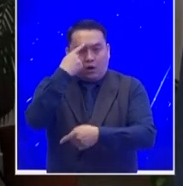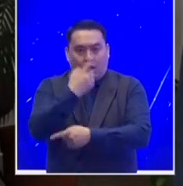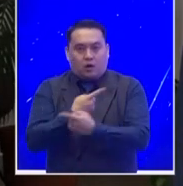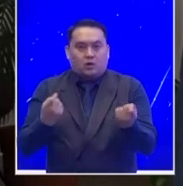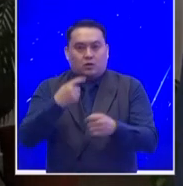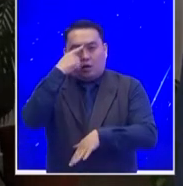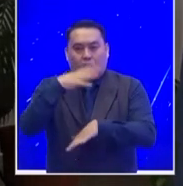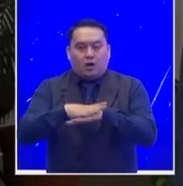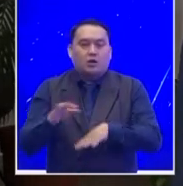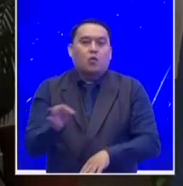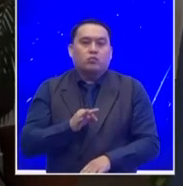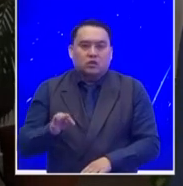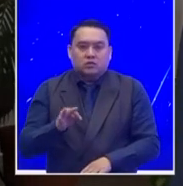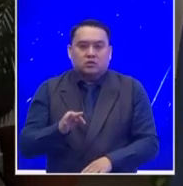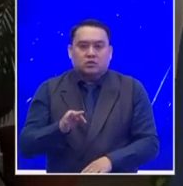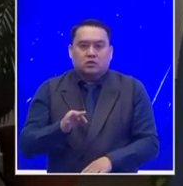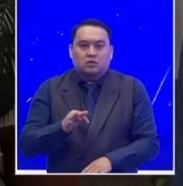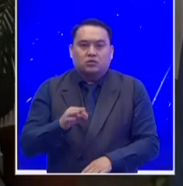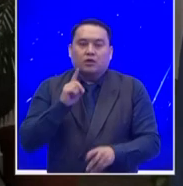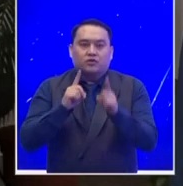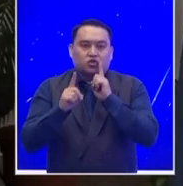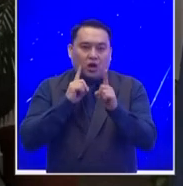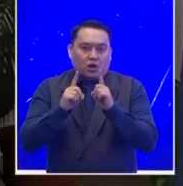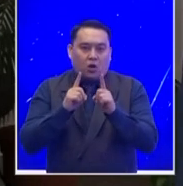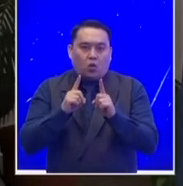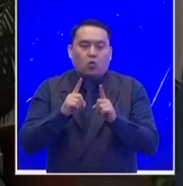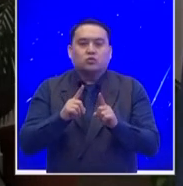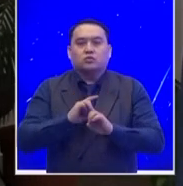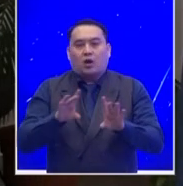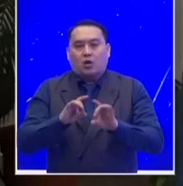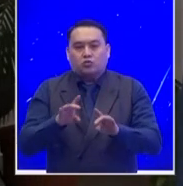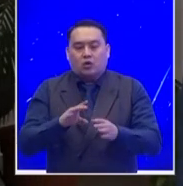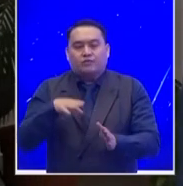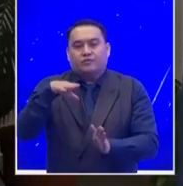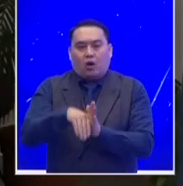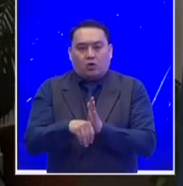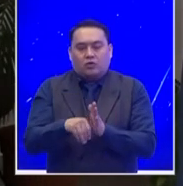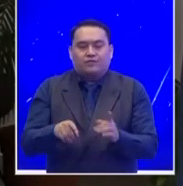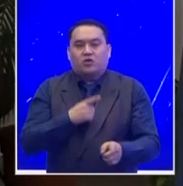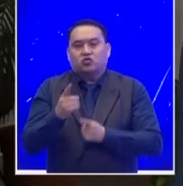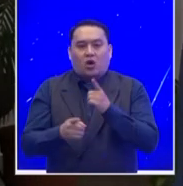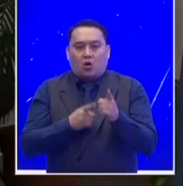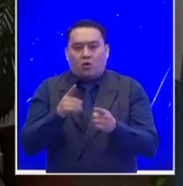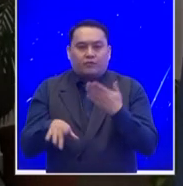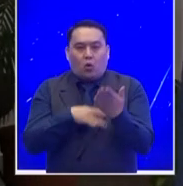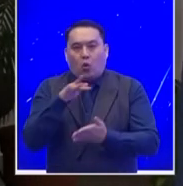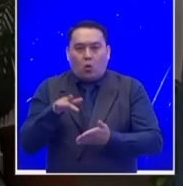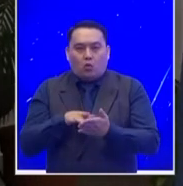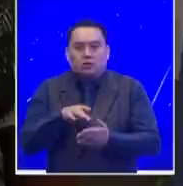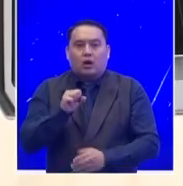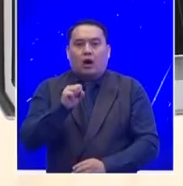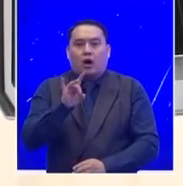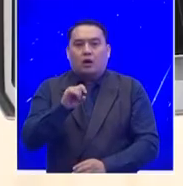Алматинской области в ходе аппаратного совещания. Он отметил его существенный вклад в восстановление города